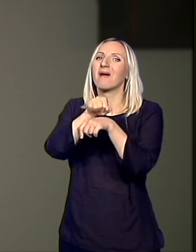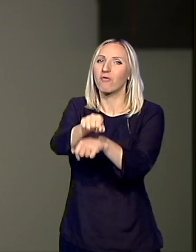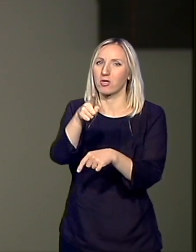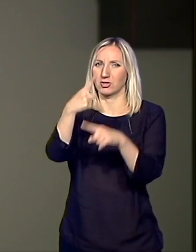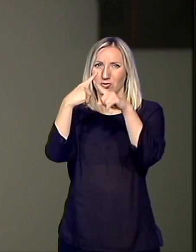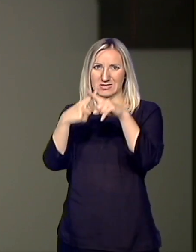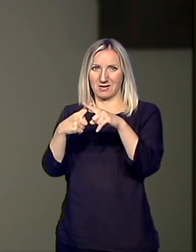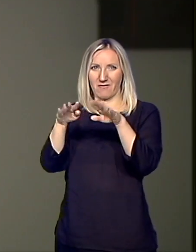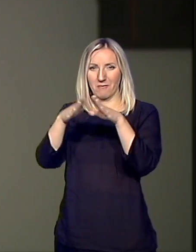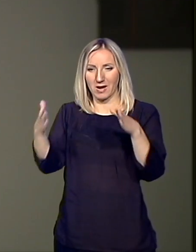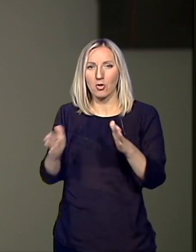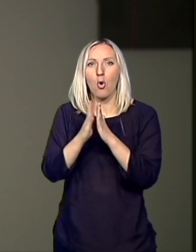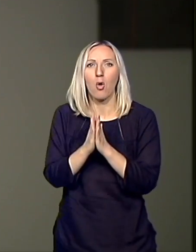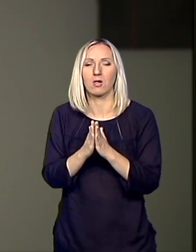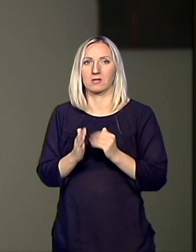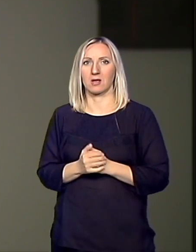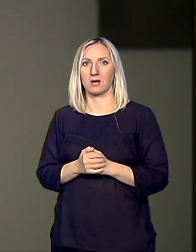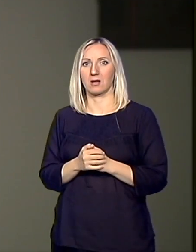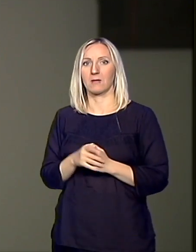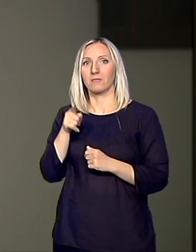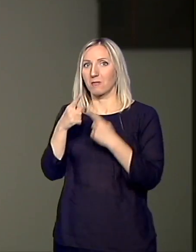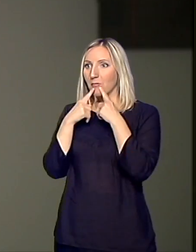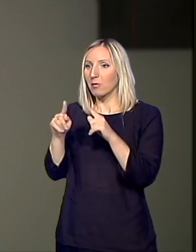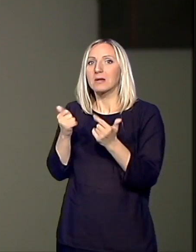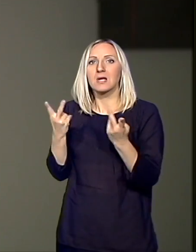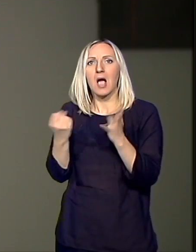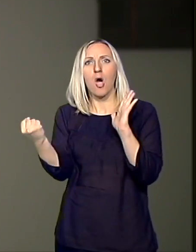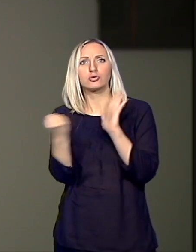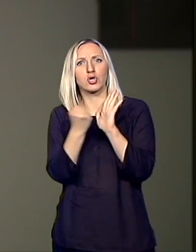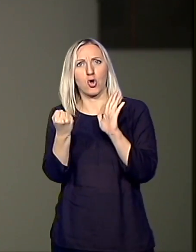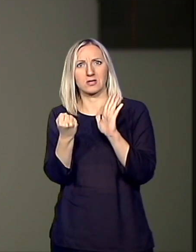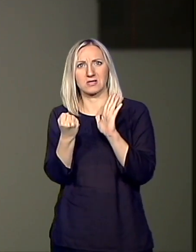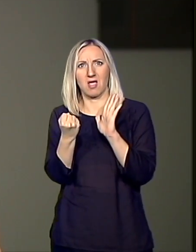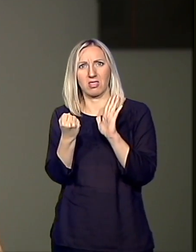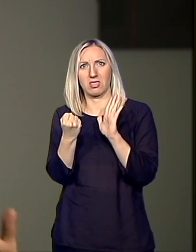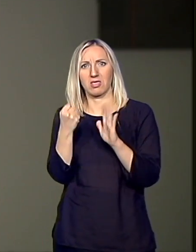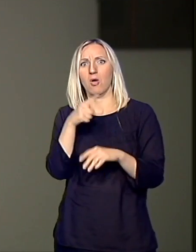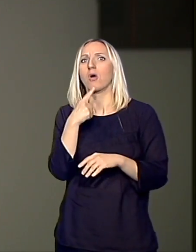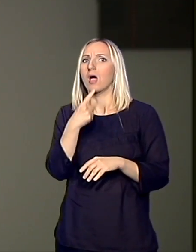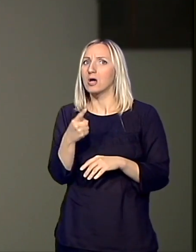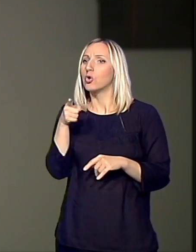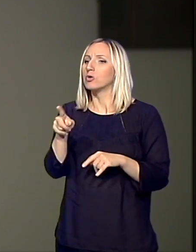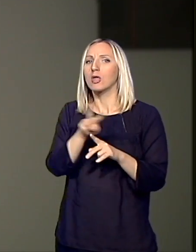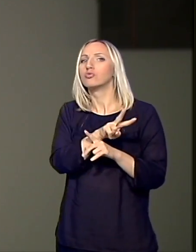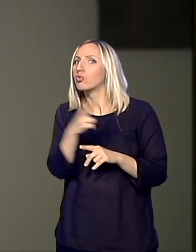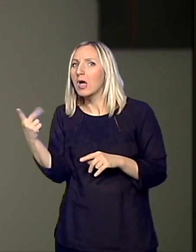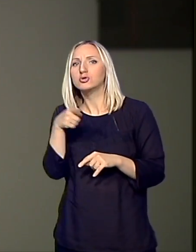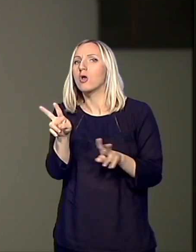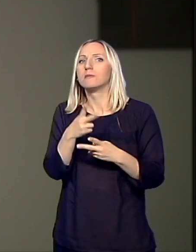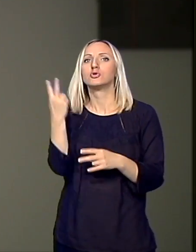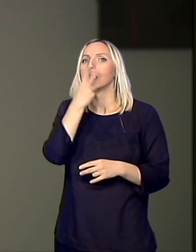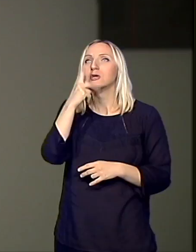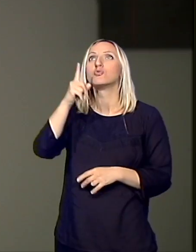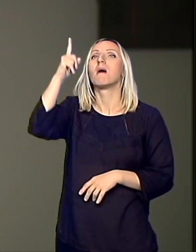oltar. Ta poruka zapravo jeste žigosanje. Ona kaže, on je drugačiji, on ne može da razume